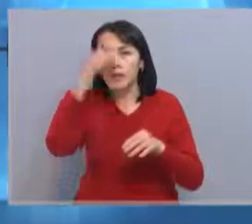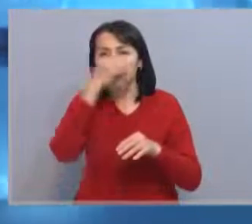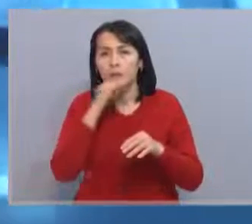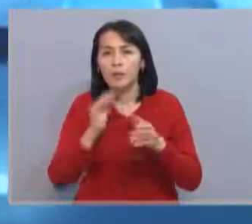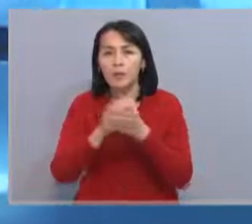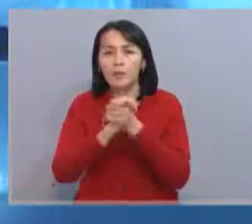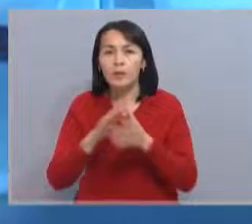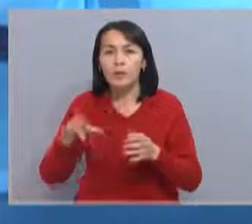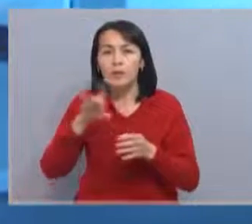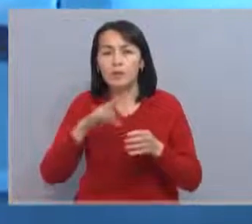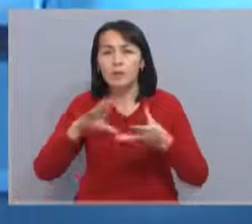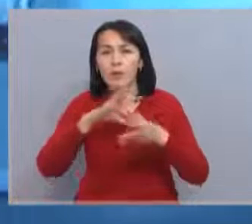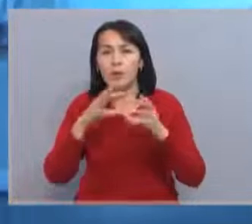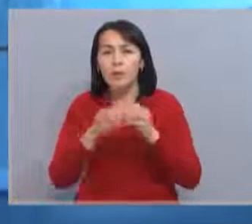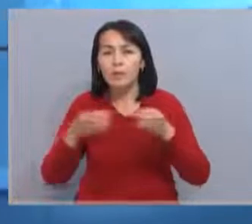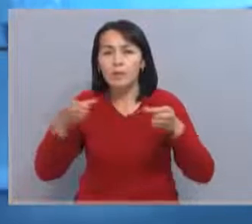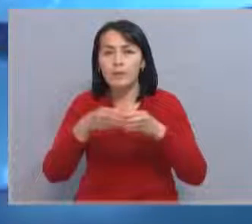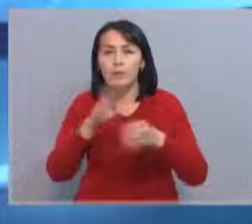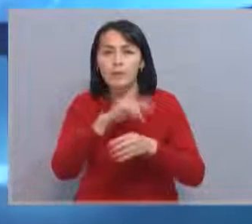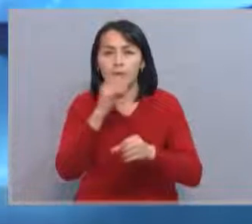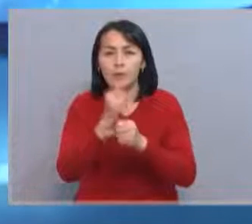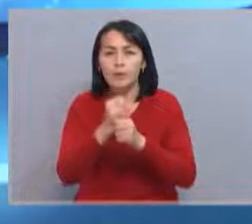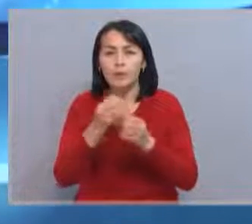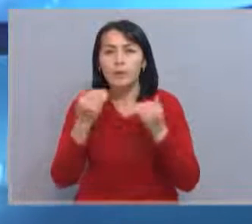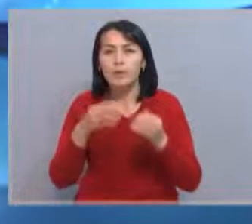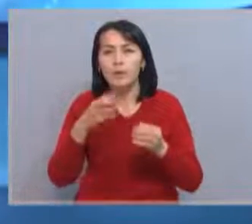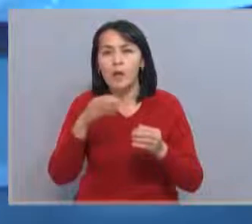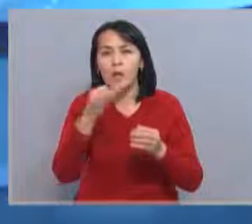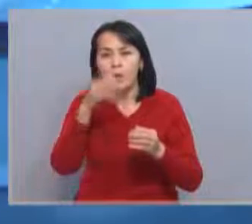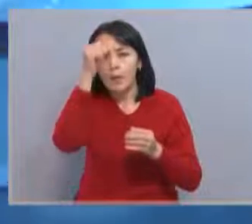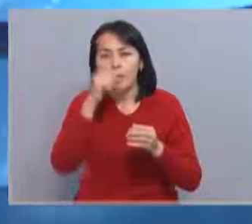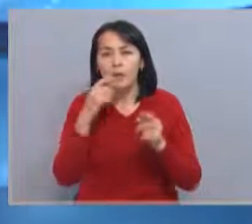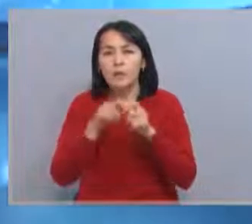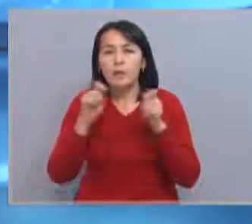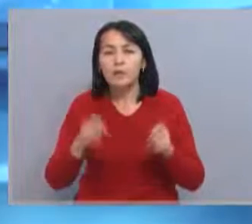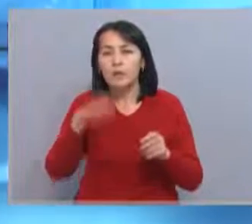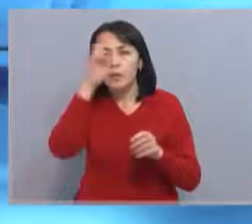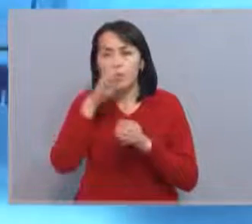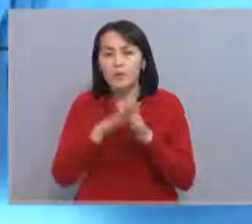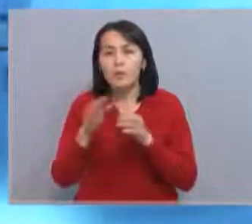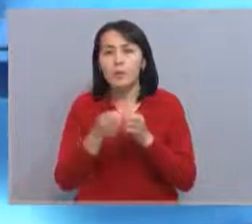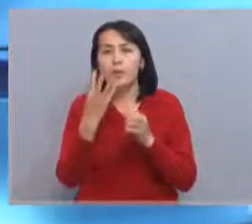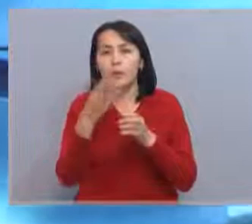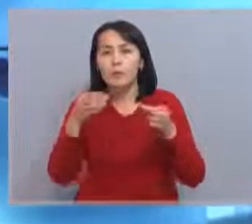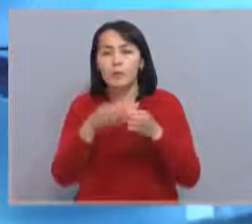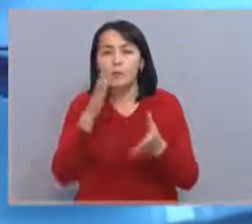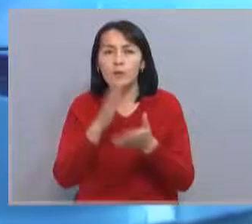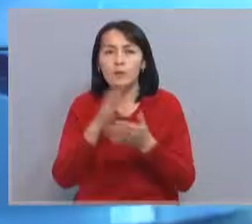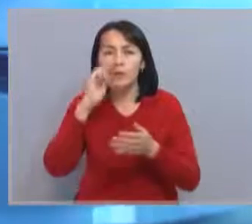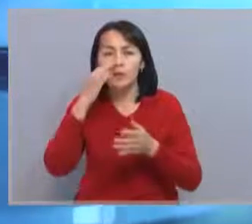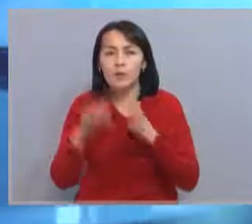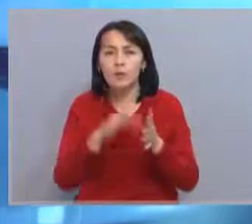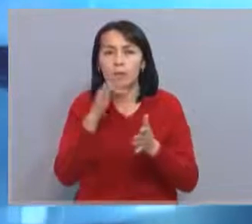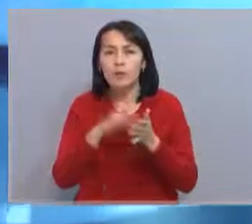одағы республикалық қоғамдық бірлестігінің филиалы жұмыс жасап келеді. Мамыр айында ашылған бірлестіктің бүгінде еліміз бойынша 14 бөлімшесі бар. Ал